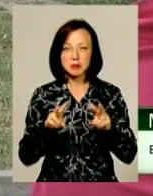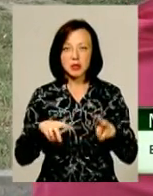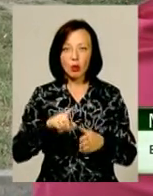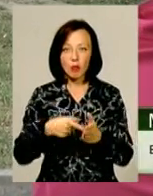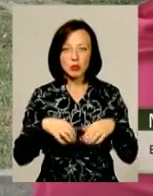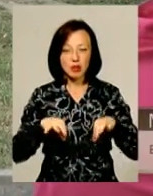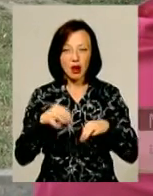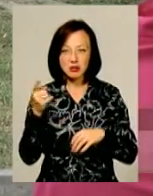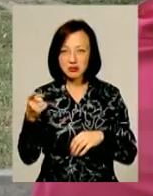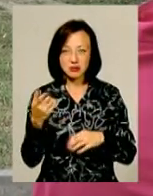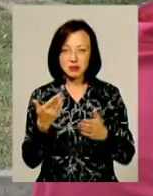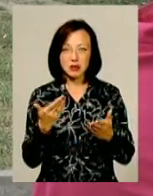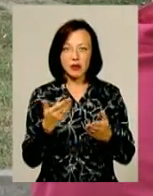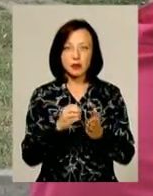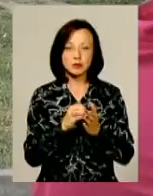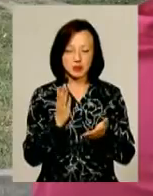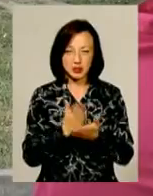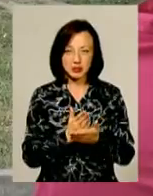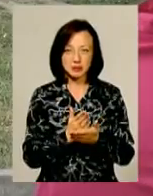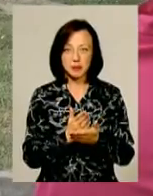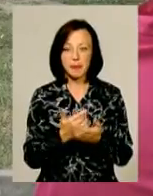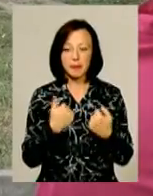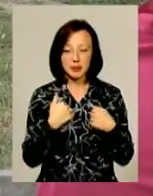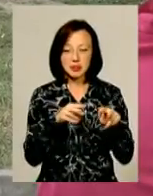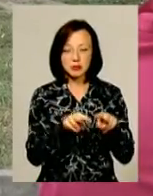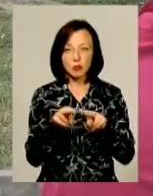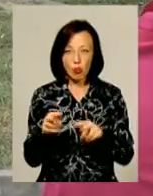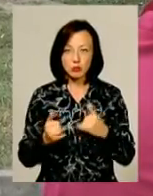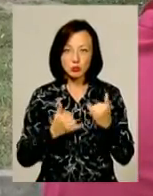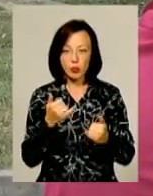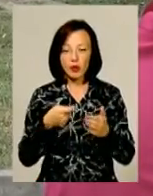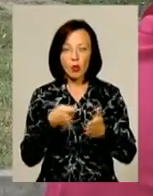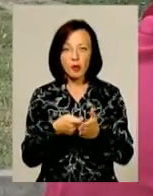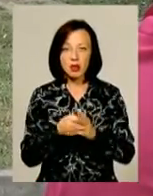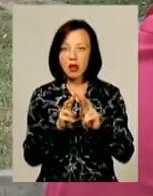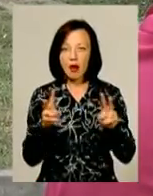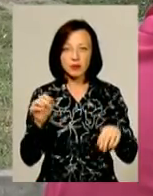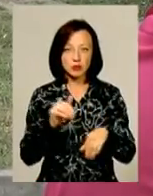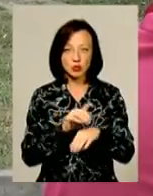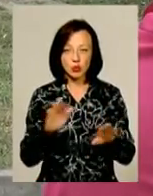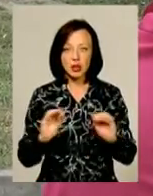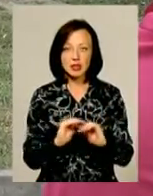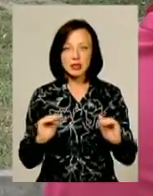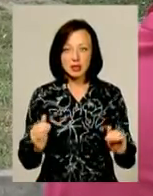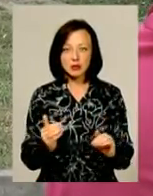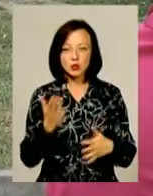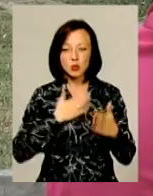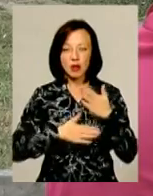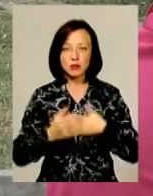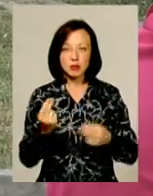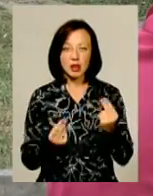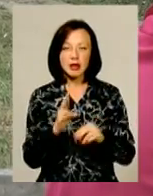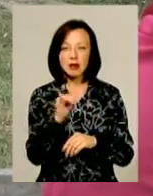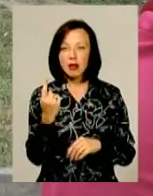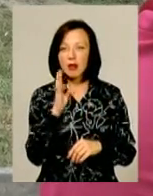спецкомунтрансі, їх, звісно, не на учеті. Ми за ними дивимося, ми їх кормимо, вони нікого не трогають. Діти з ними всі з удовольствием грали. Ні